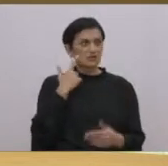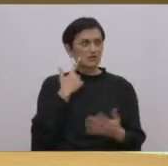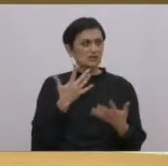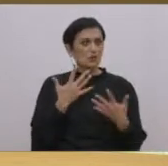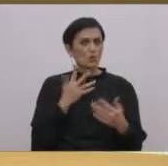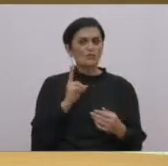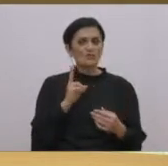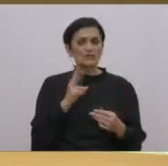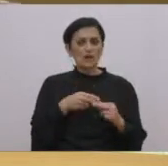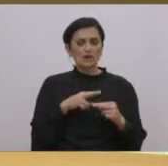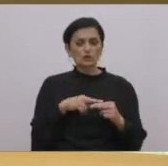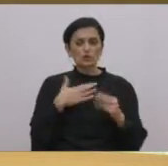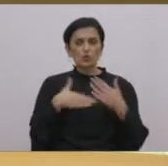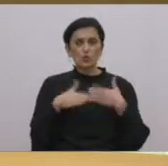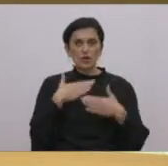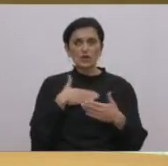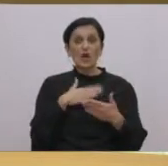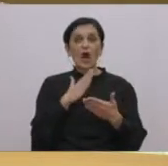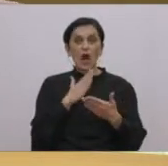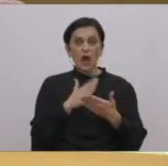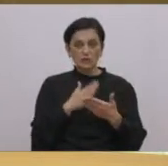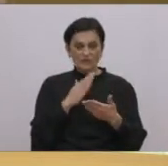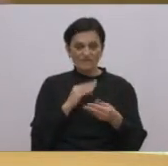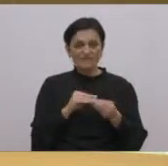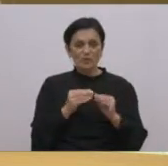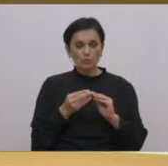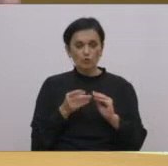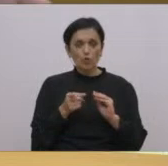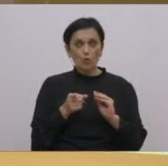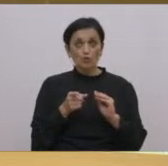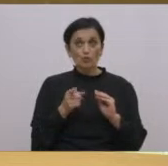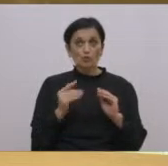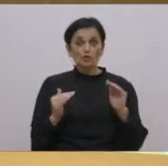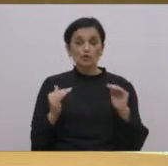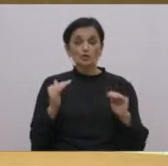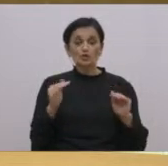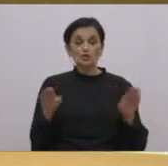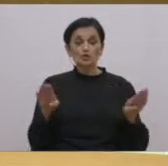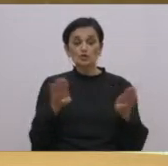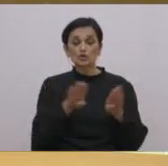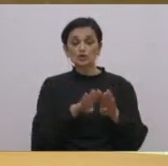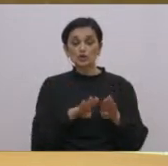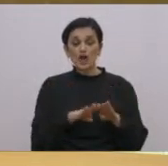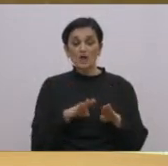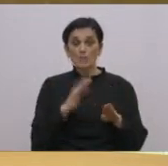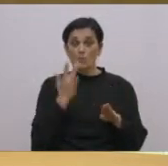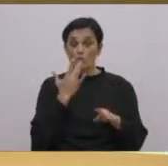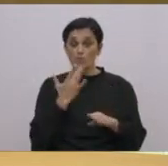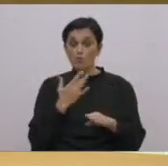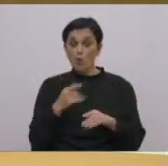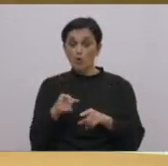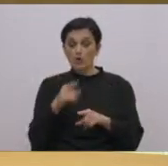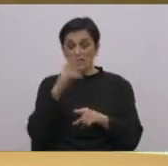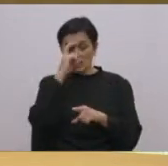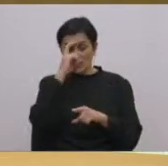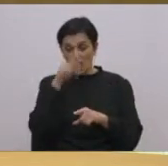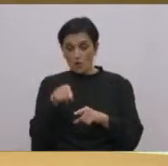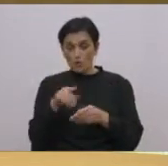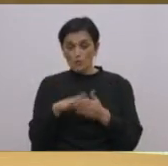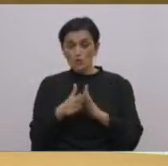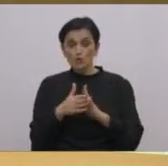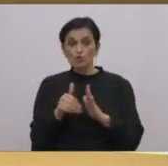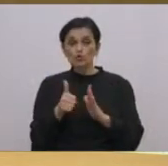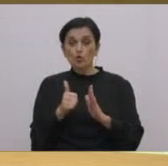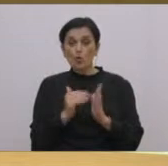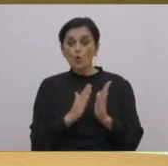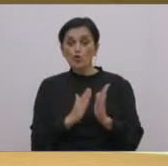ვინმე ეს უხაროდეს. არსებობს ეს პრობლემა და შევადაროთ უბრალოდ ამ პოლიტიკური ხელისუფლების პირობებში. როგორია